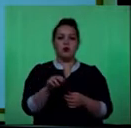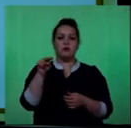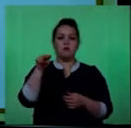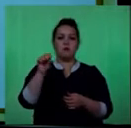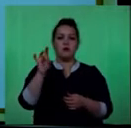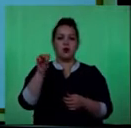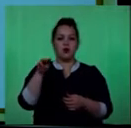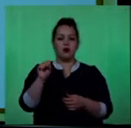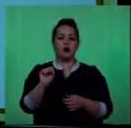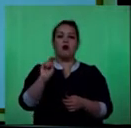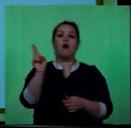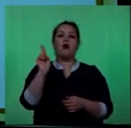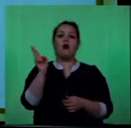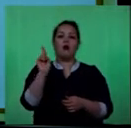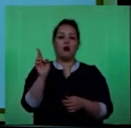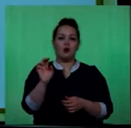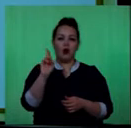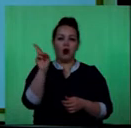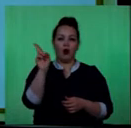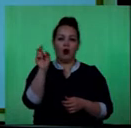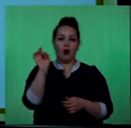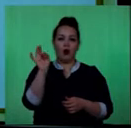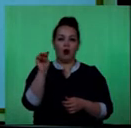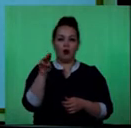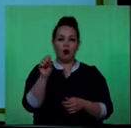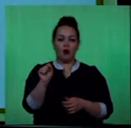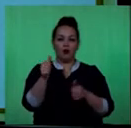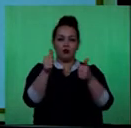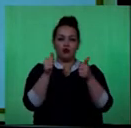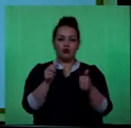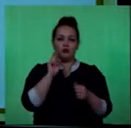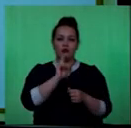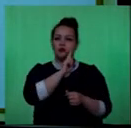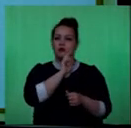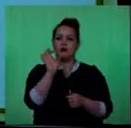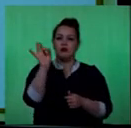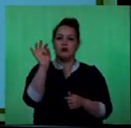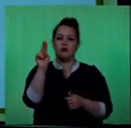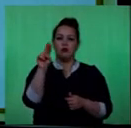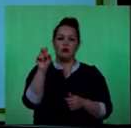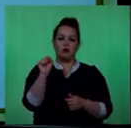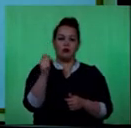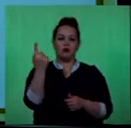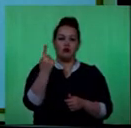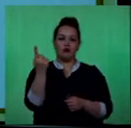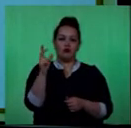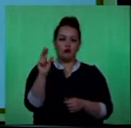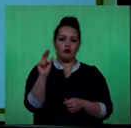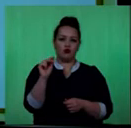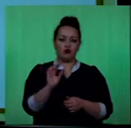с буквой к у нас карта слова карта женского рода единственного числа